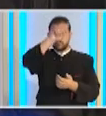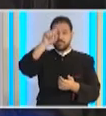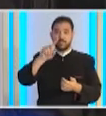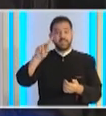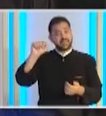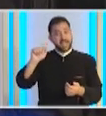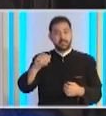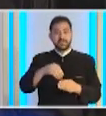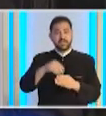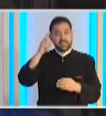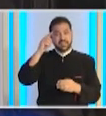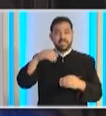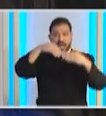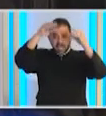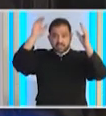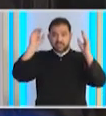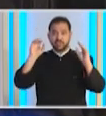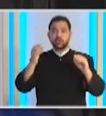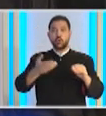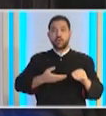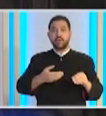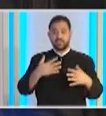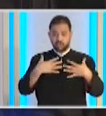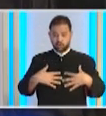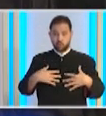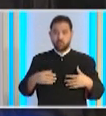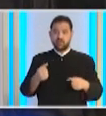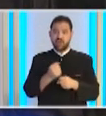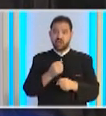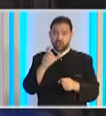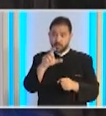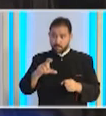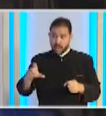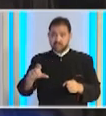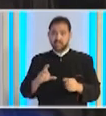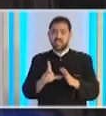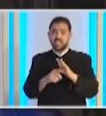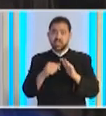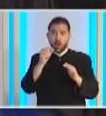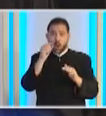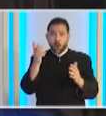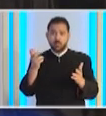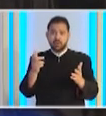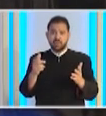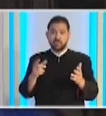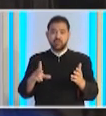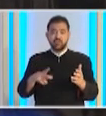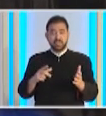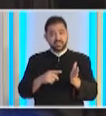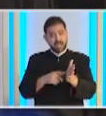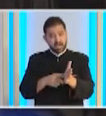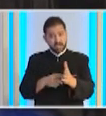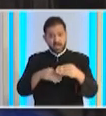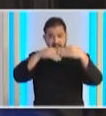Sfinților Părinți, trupul face parte din persoana umană, este element constitutiv și este valorizat. Sfinții